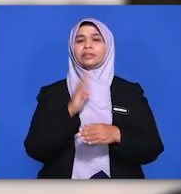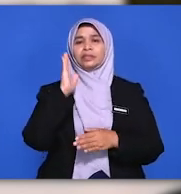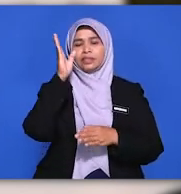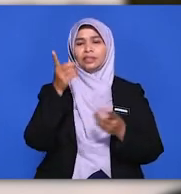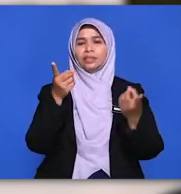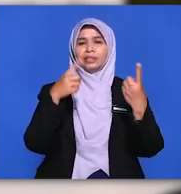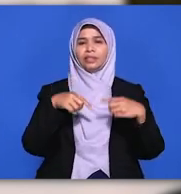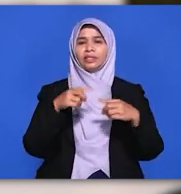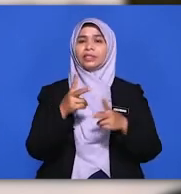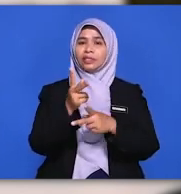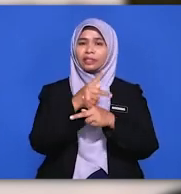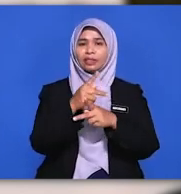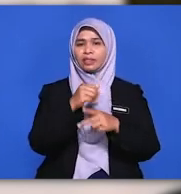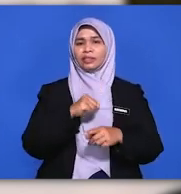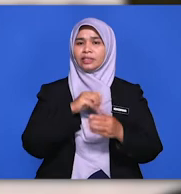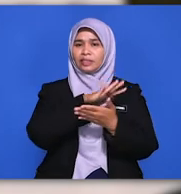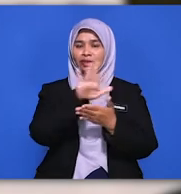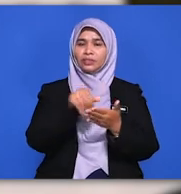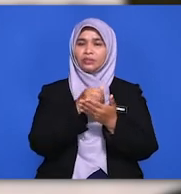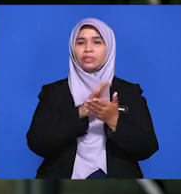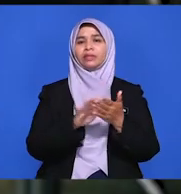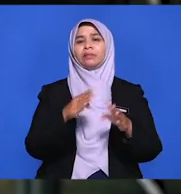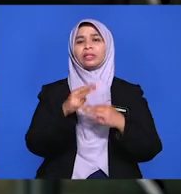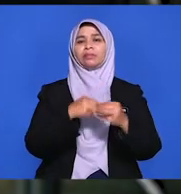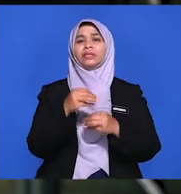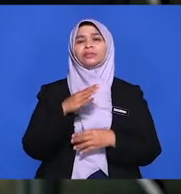Sehingga berjumpa lagi pada masa akan datang.